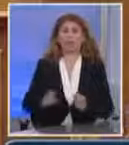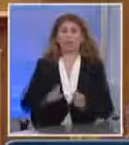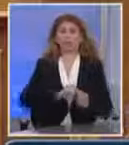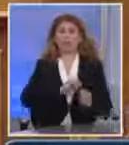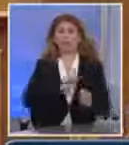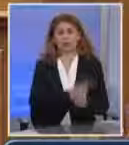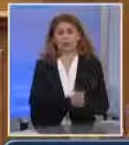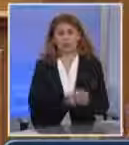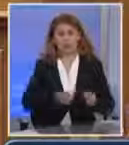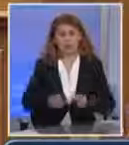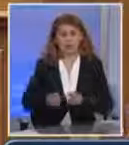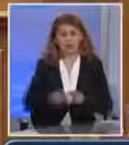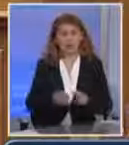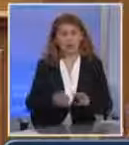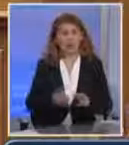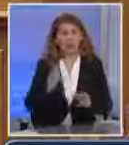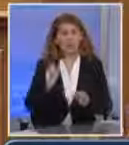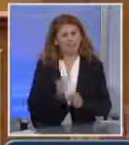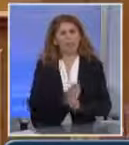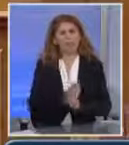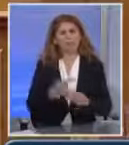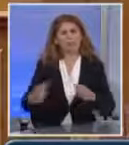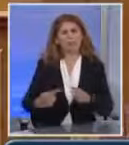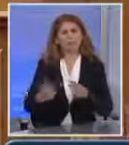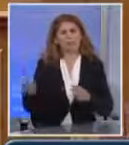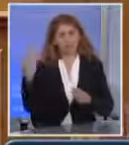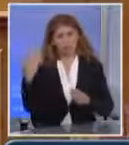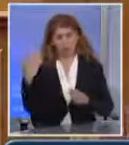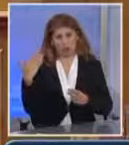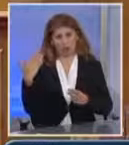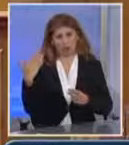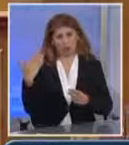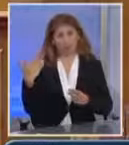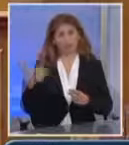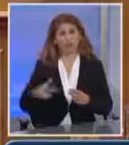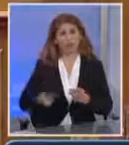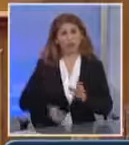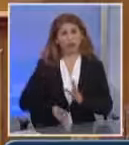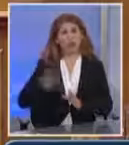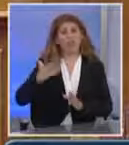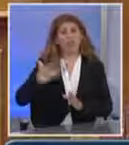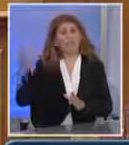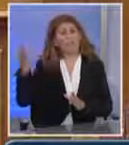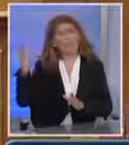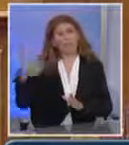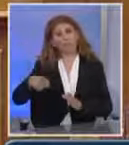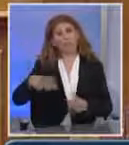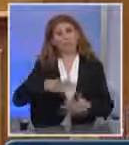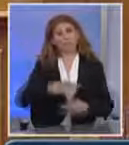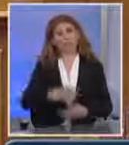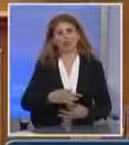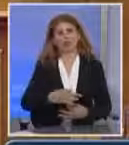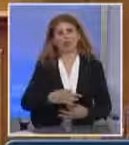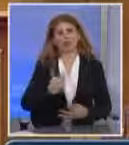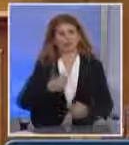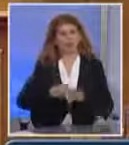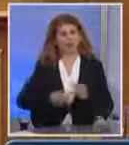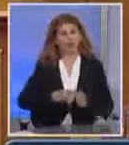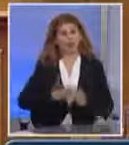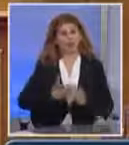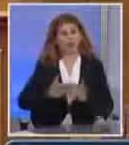Το ποτάμι θα επιμείνει στη σύγκρουση με το παλιό και με το νέο παλιό που εκπροσωπείτε. Θα αγωνιστούμε για τις